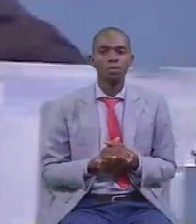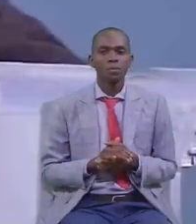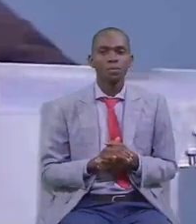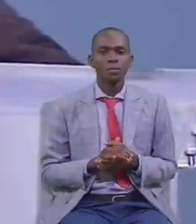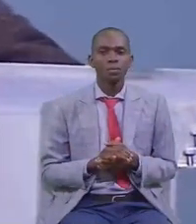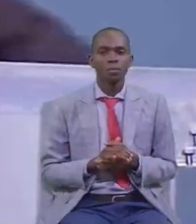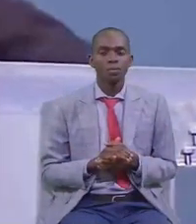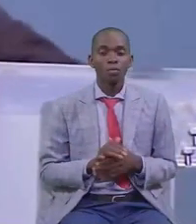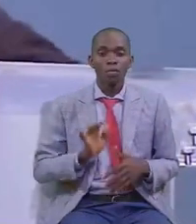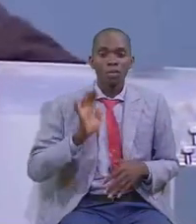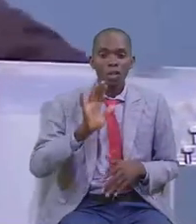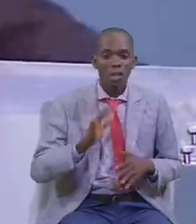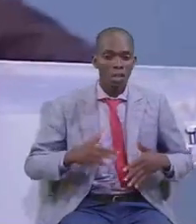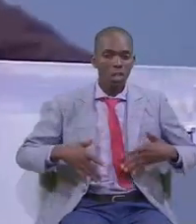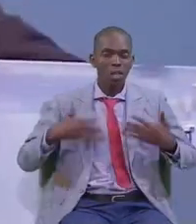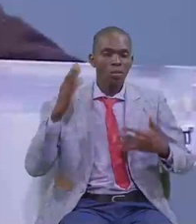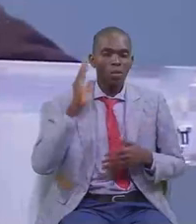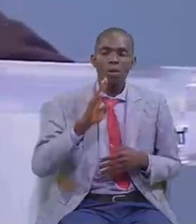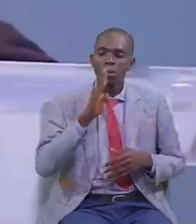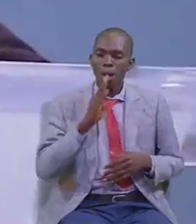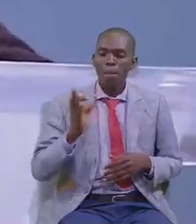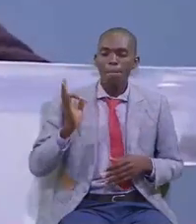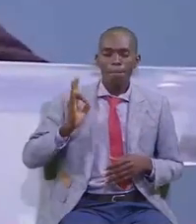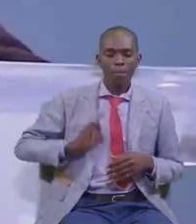Et ta vie sera profitable.